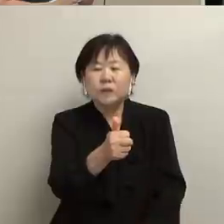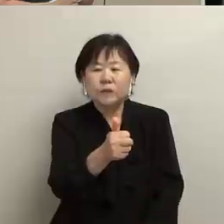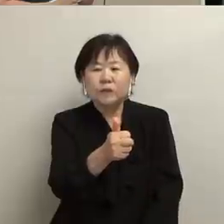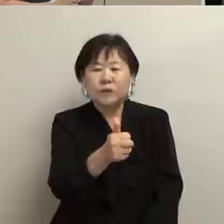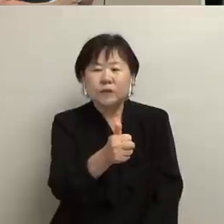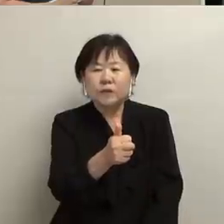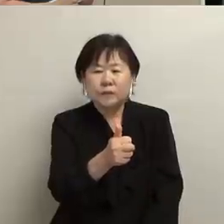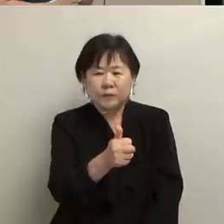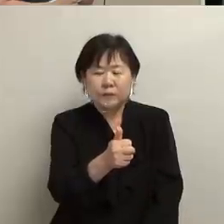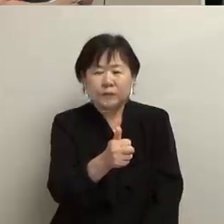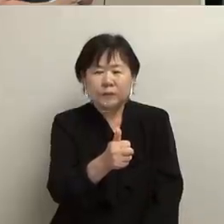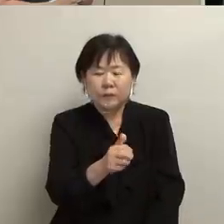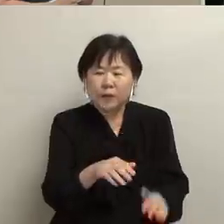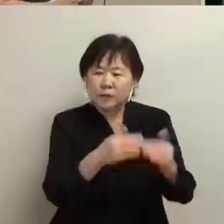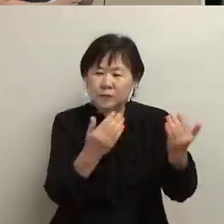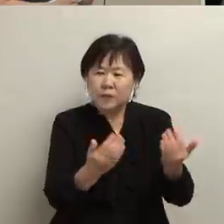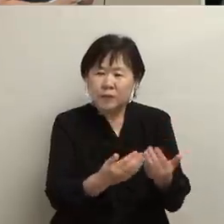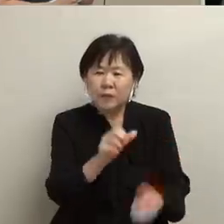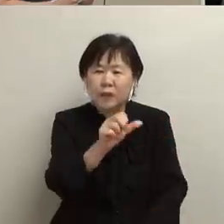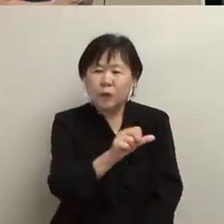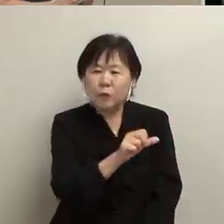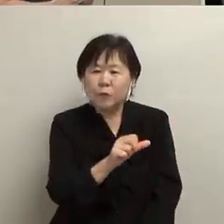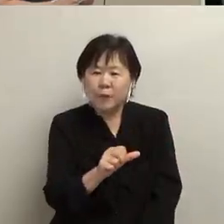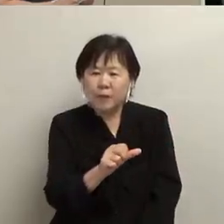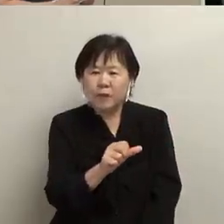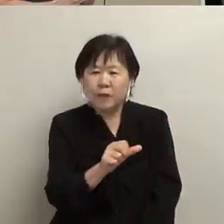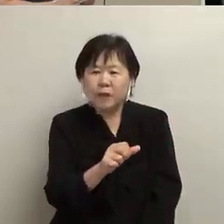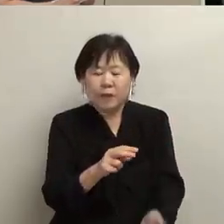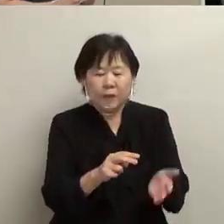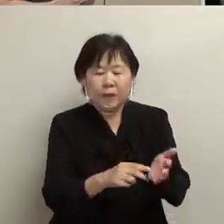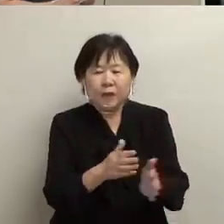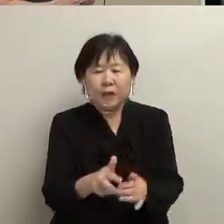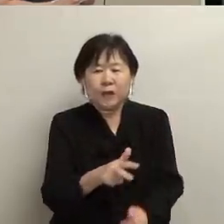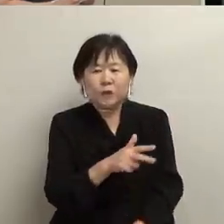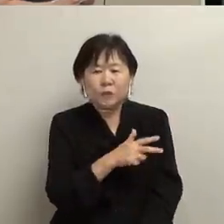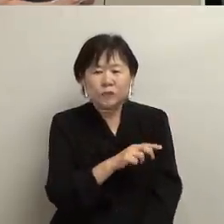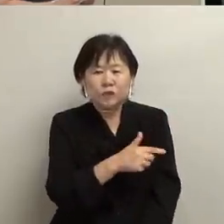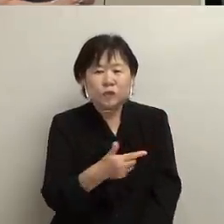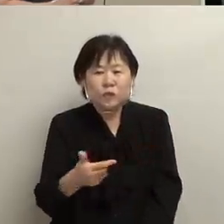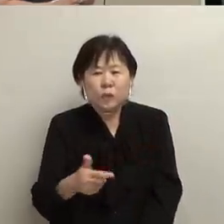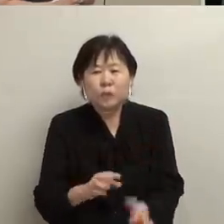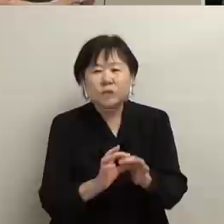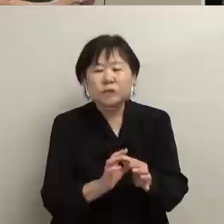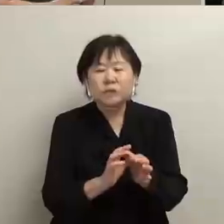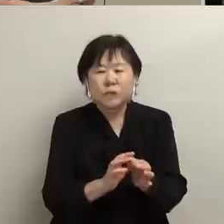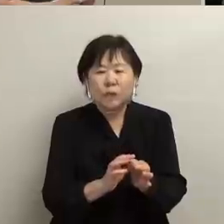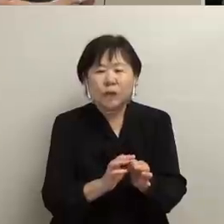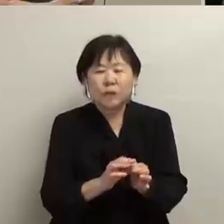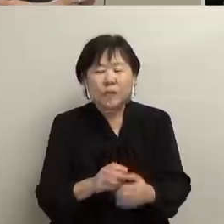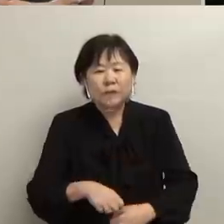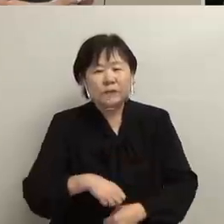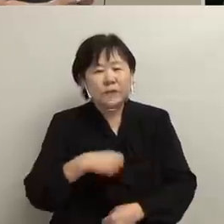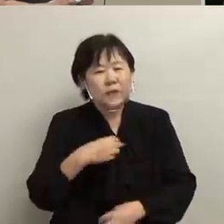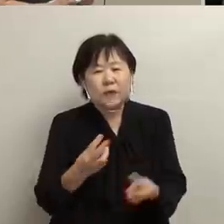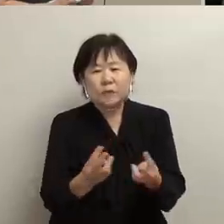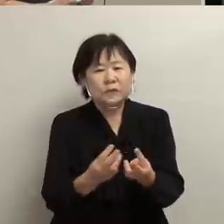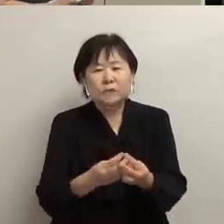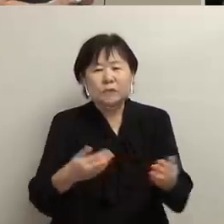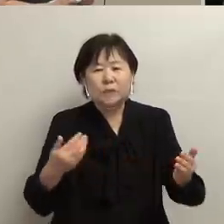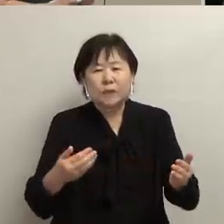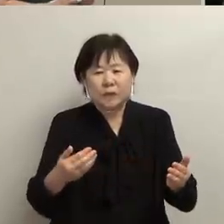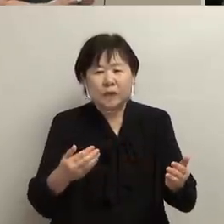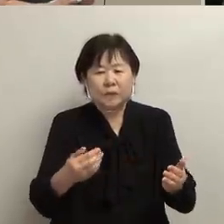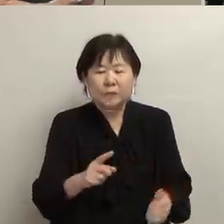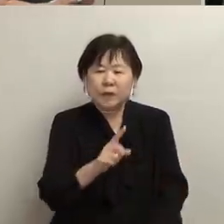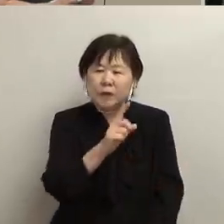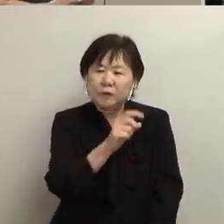遠い完全体でタイで5名ですね看護師豚についてはですねちょっと性格の今数字がないんですが magis